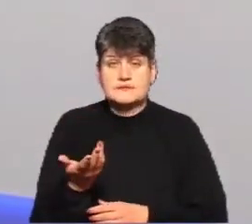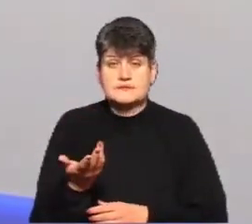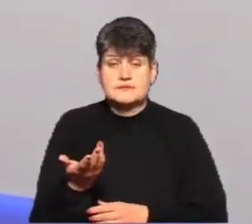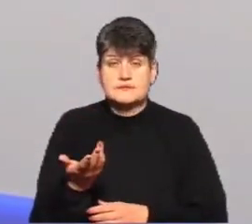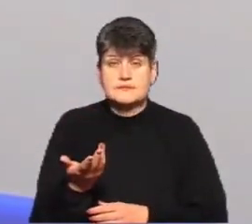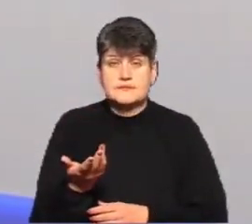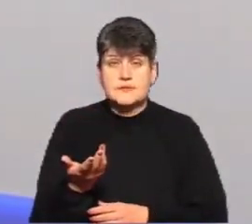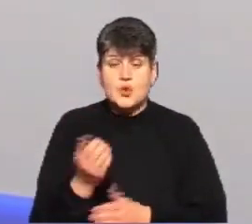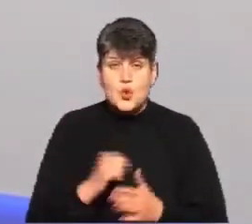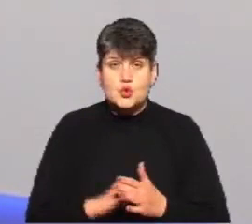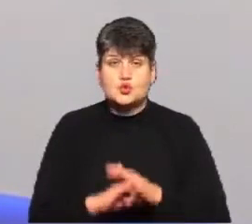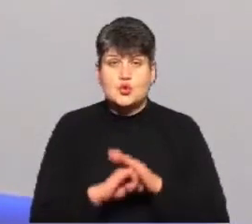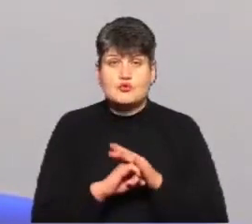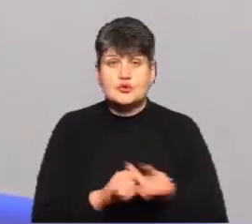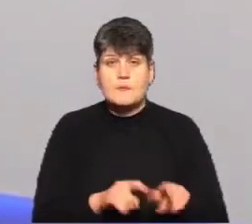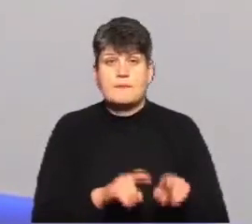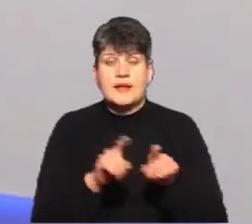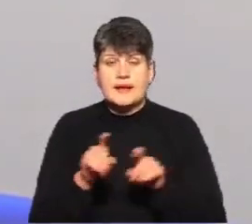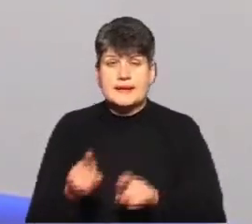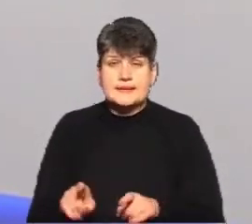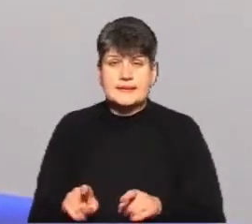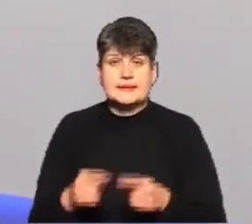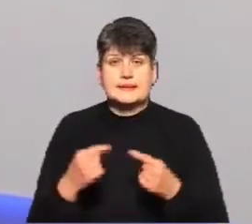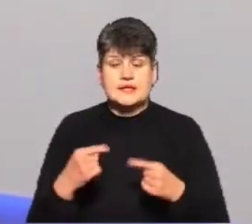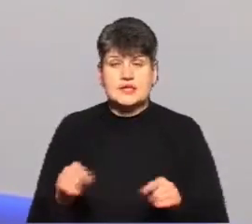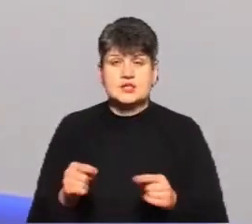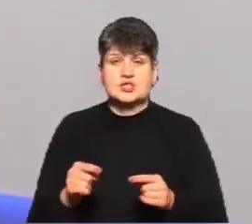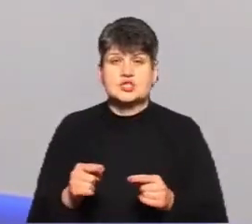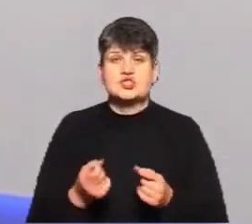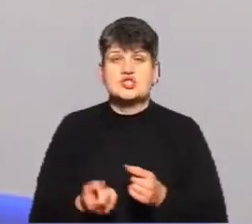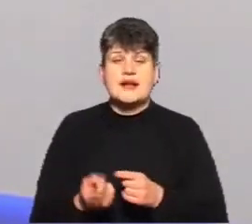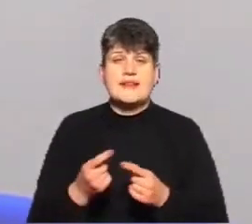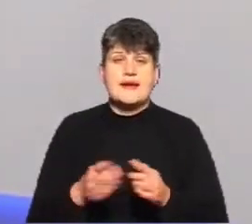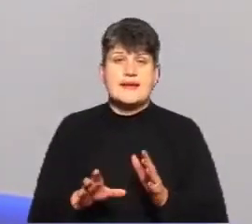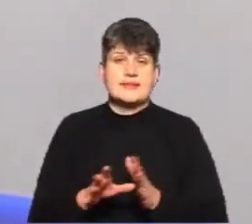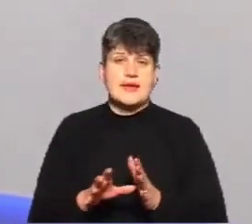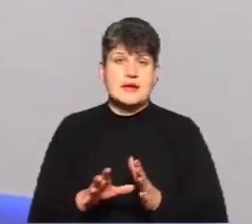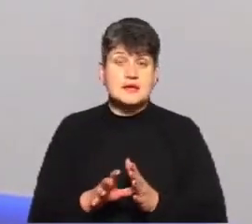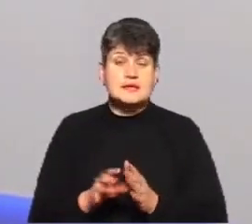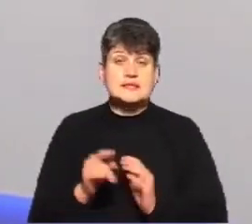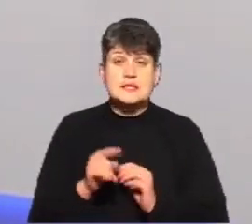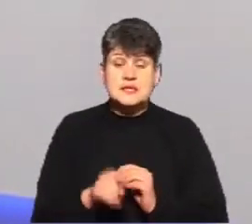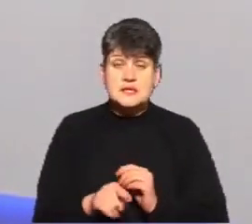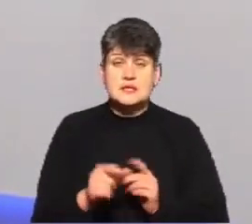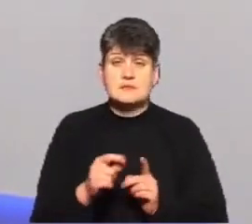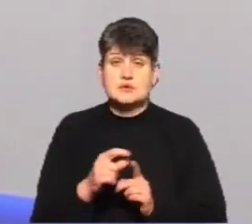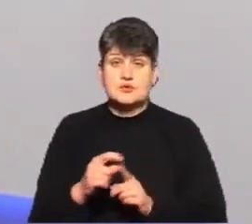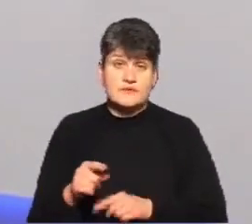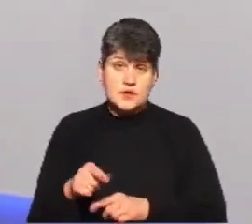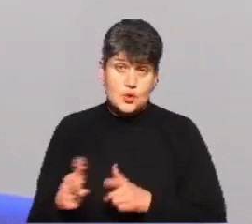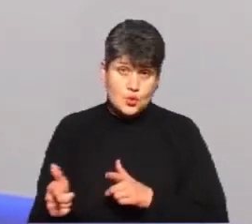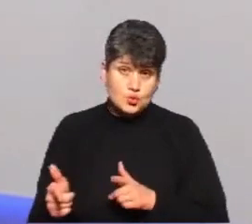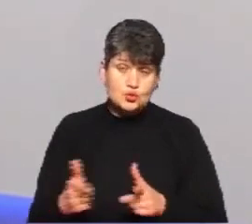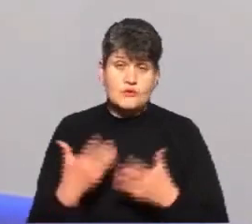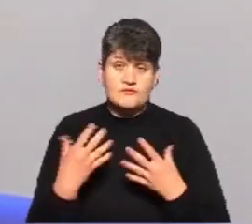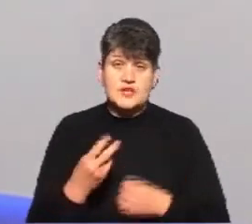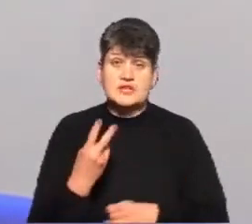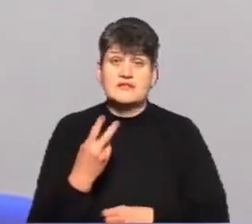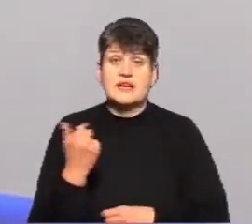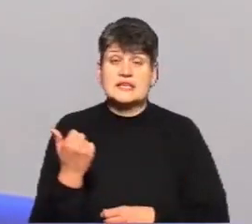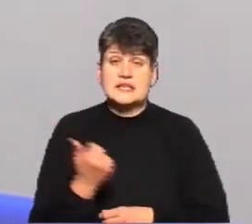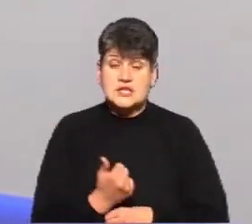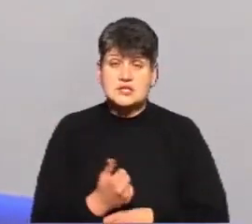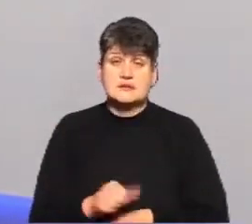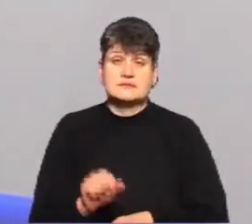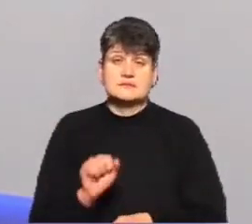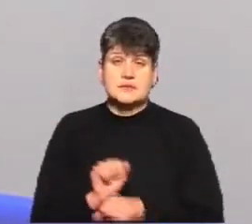аби перейти, наприклад, на альтернативні джерела енергії і так далі. З їхніми словами, вони готові, от вже 2 тижні перекривали дорогу, готові